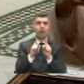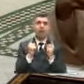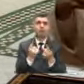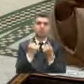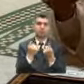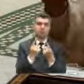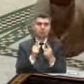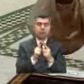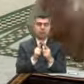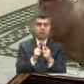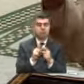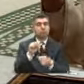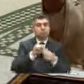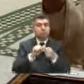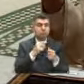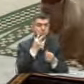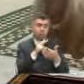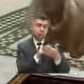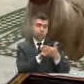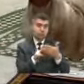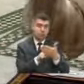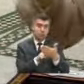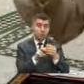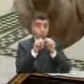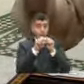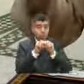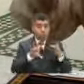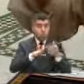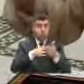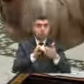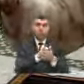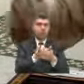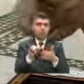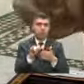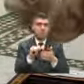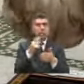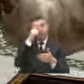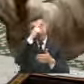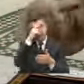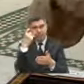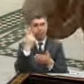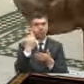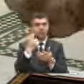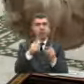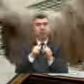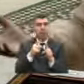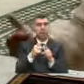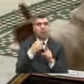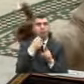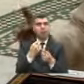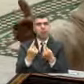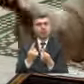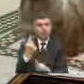تراجع هذه الأخطاء، ولكن ليست عامة فقط فصل الصيف، راني قلت نظرا لأننا كنستعمل آلية جديدة اللي